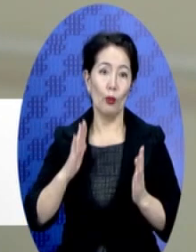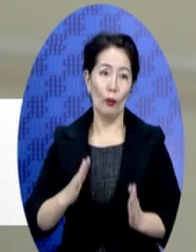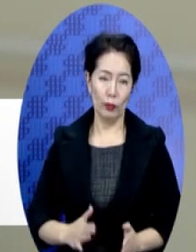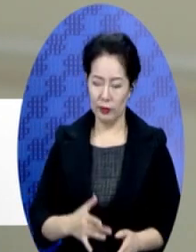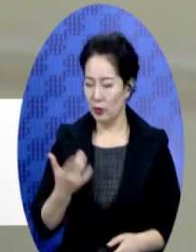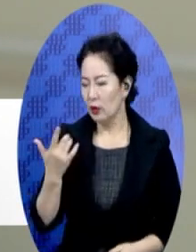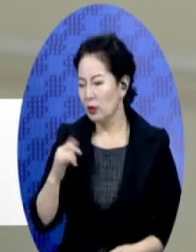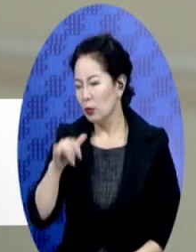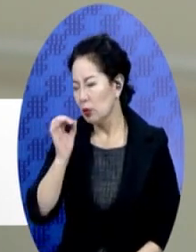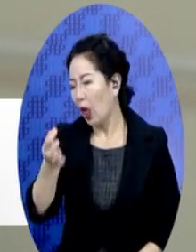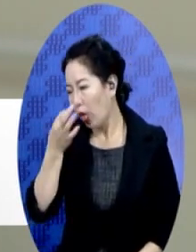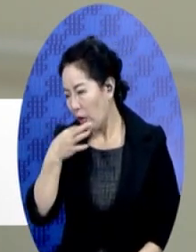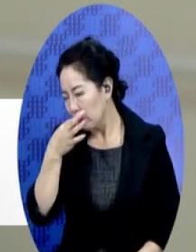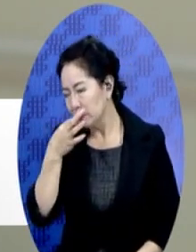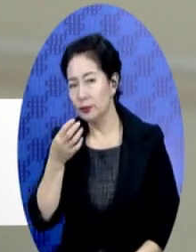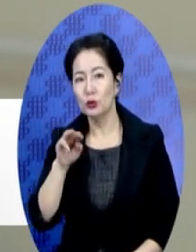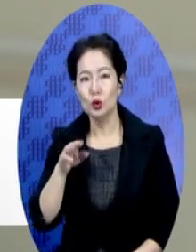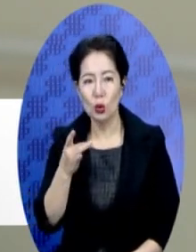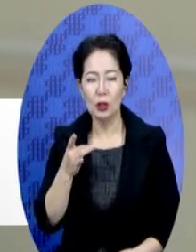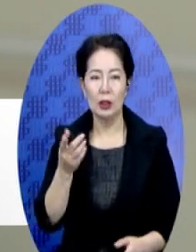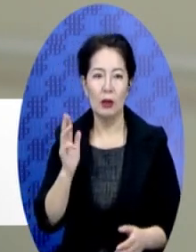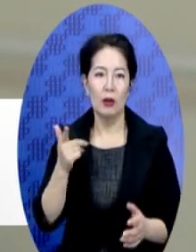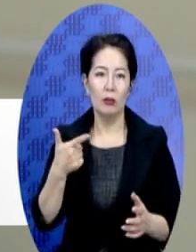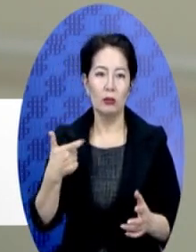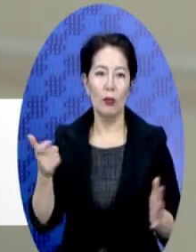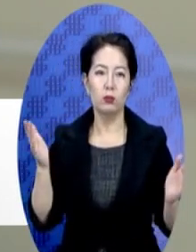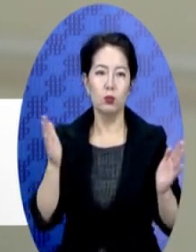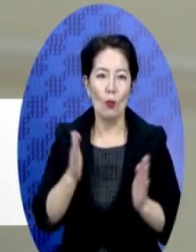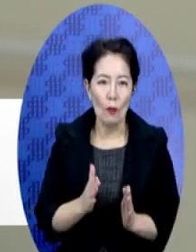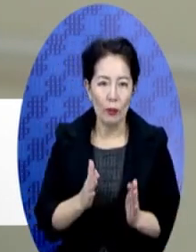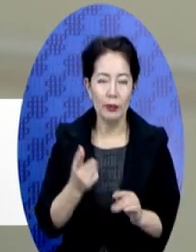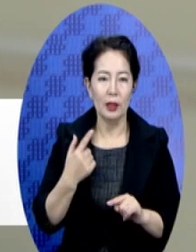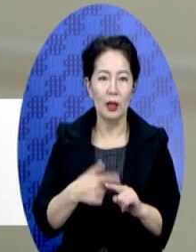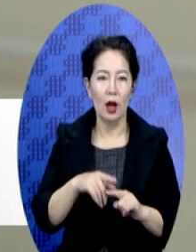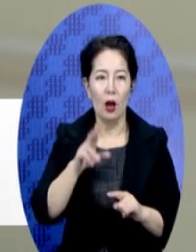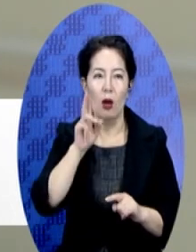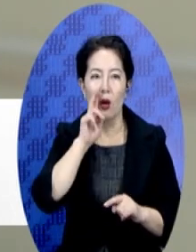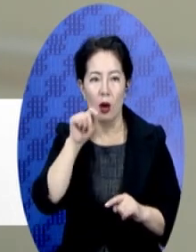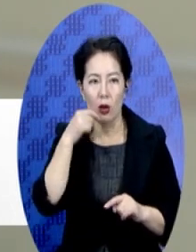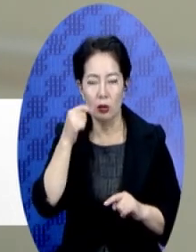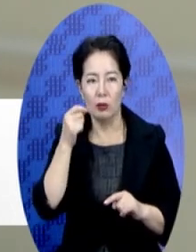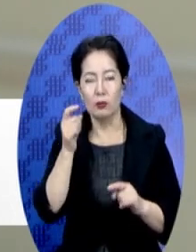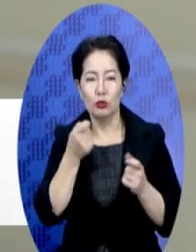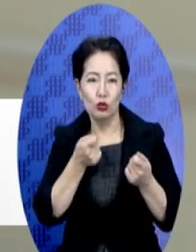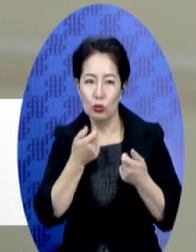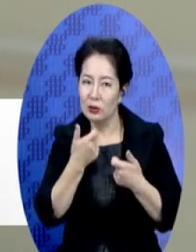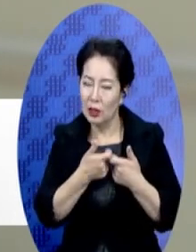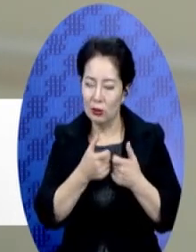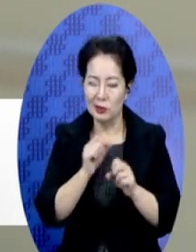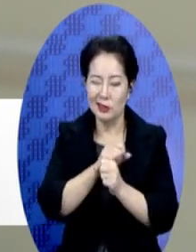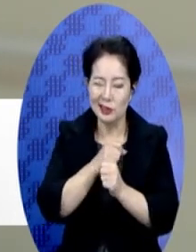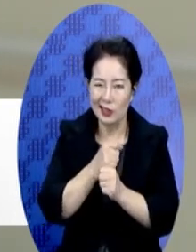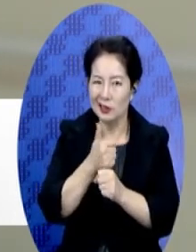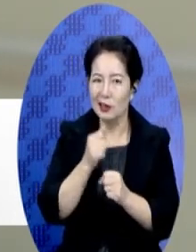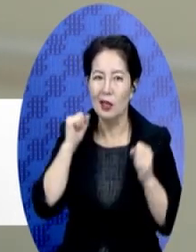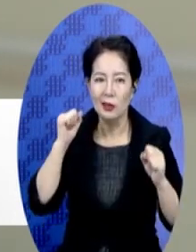бэлтгэл хэрэглээд ирэхэд тэр маань хэсэг хугацаанд аягүй их чинь хассан мөртлөө буцаагаад хоол зохицуулаагүй тасгал